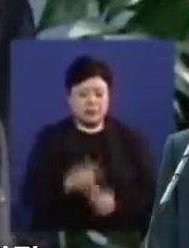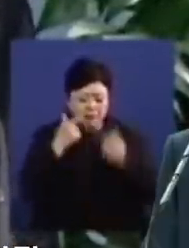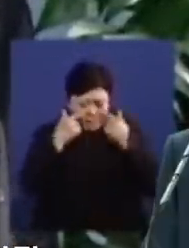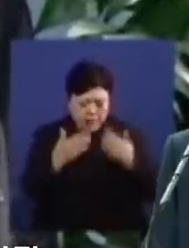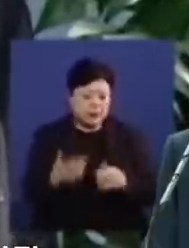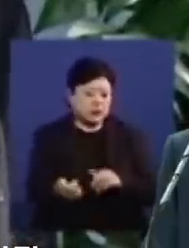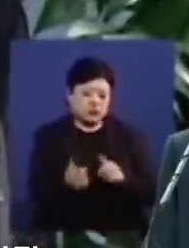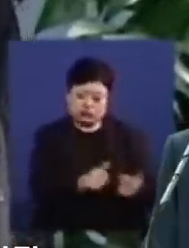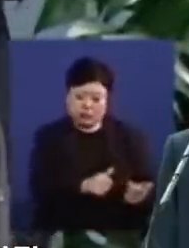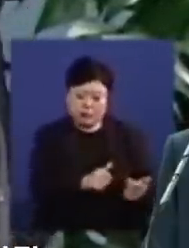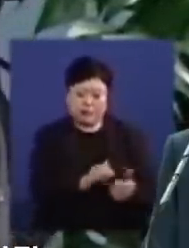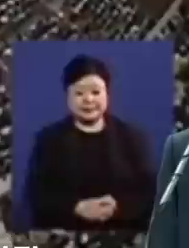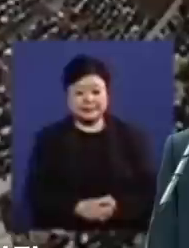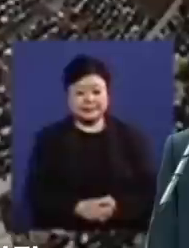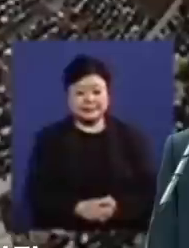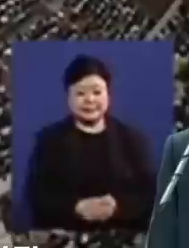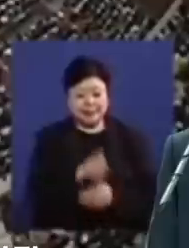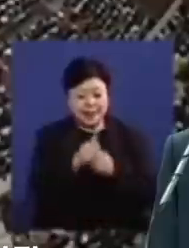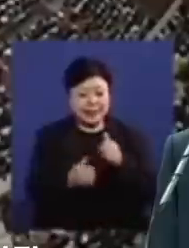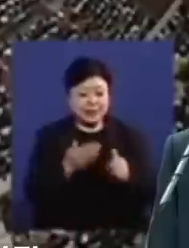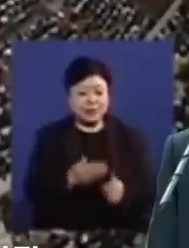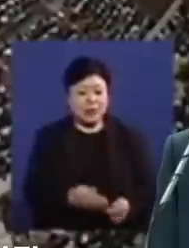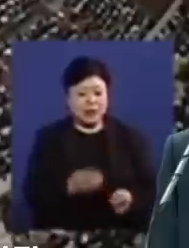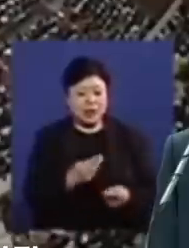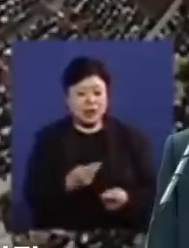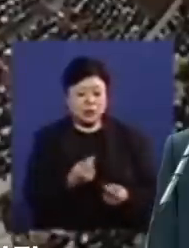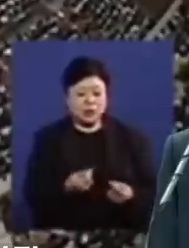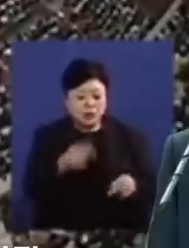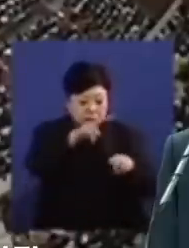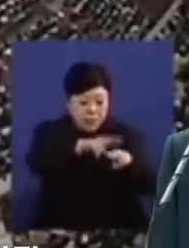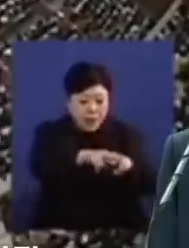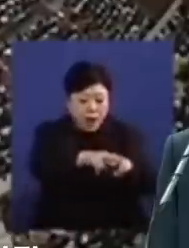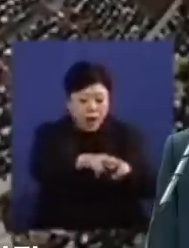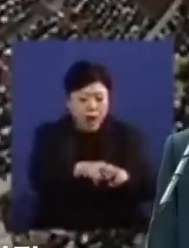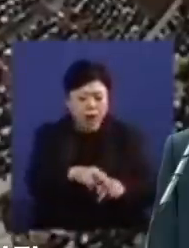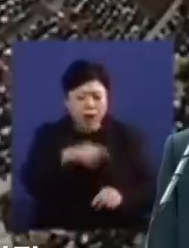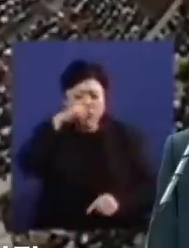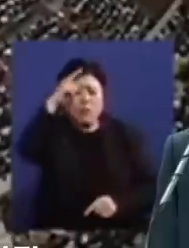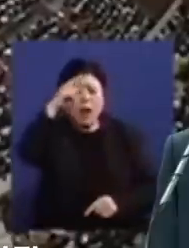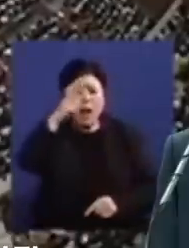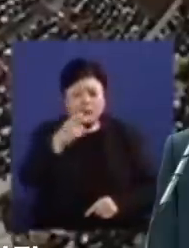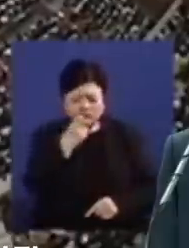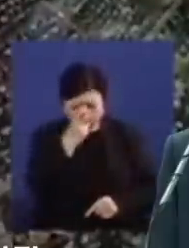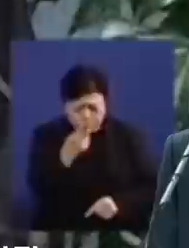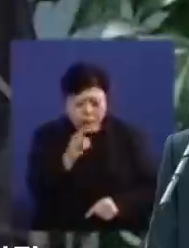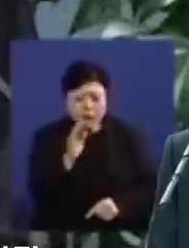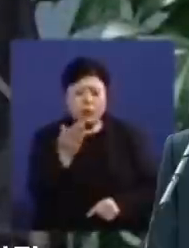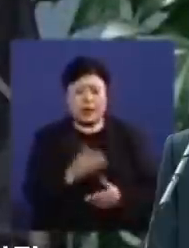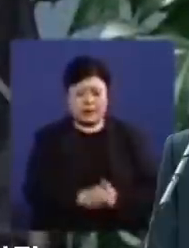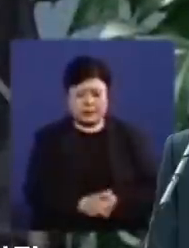반드시 죽습니다. 하나님과 동등되리는 교만이 타락과 부패의 원인이 되는 것입니다.